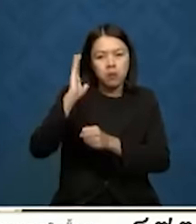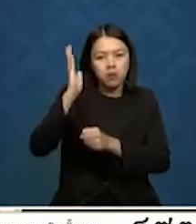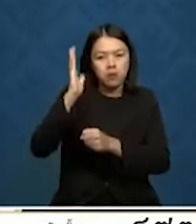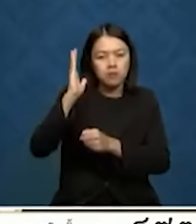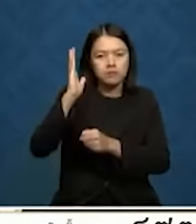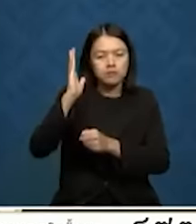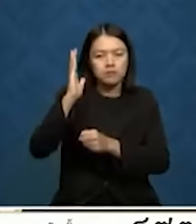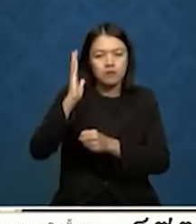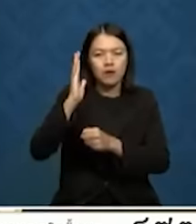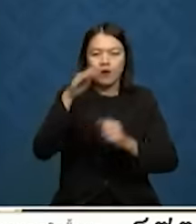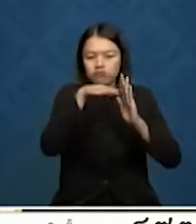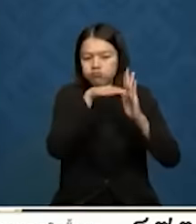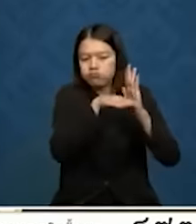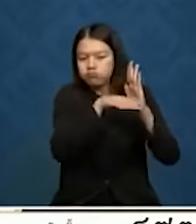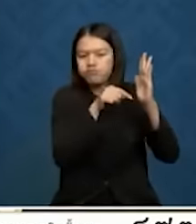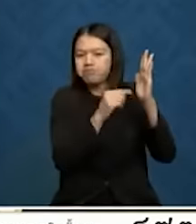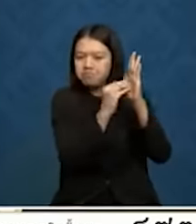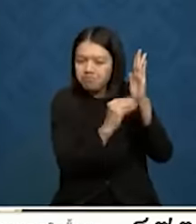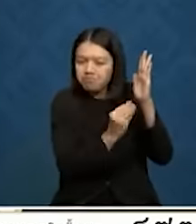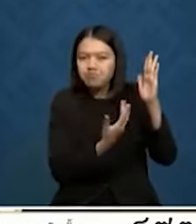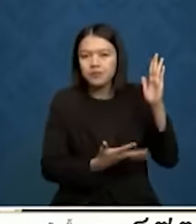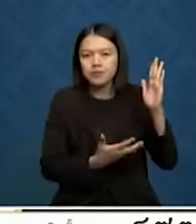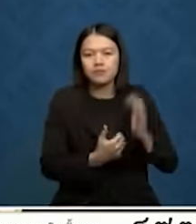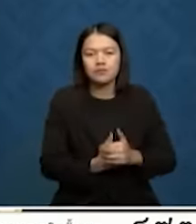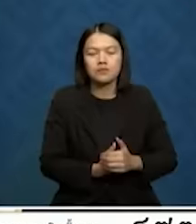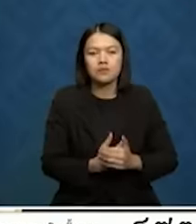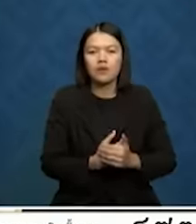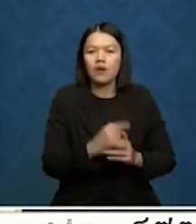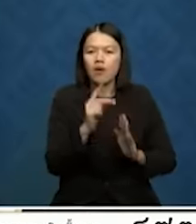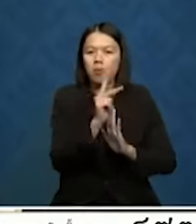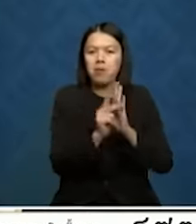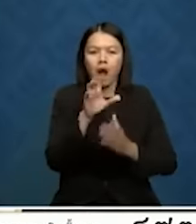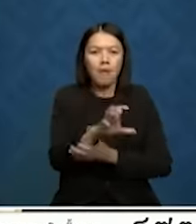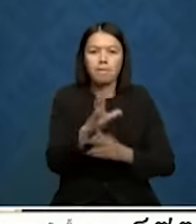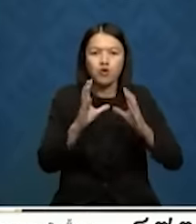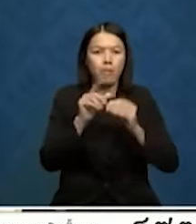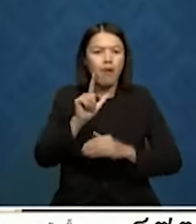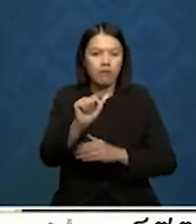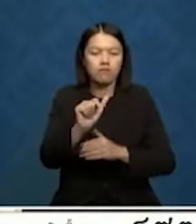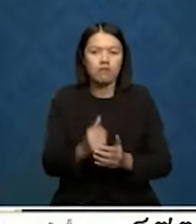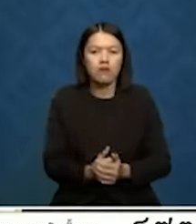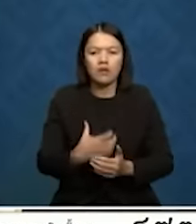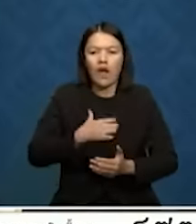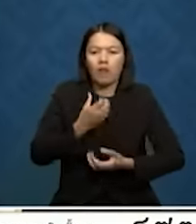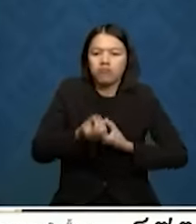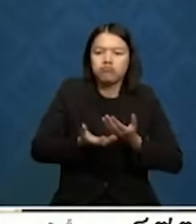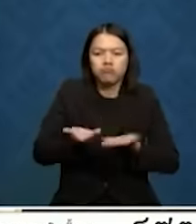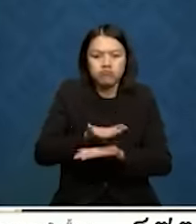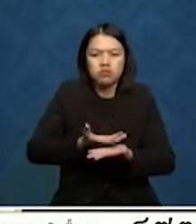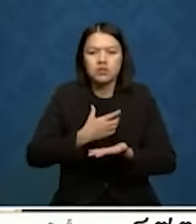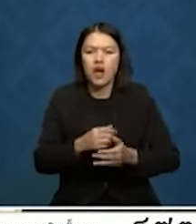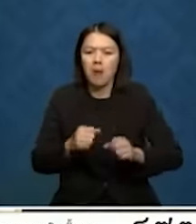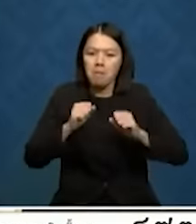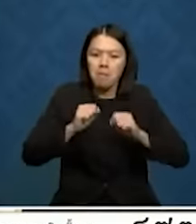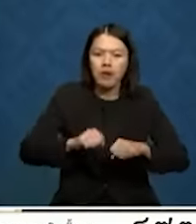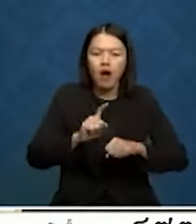ไม่มีอยู่ในกระบวนการและขั้นตอนนะครับเราคงต้องยึดเอาข้อบังคับการประชุมเป็นหลักนะครับถ้าจะหารือในกระบวนการว่าจะลงมติ